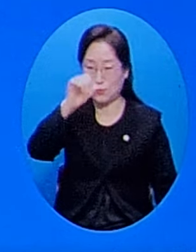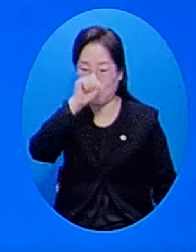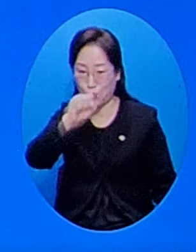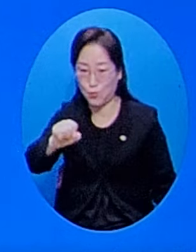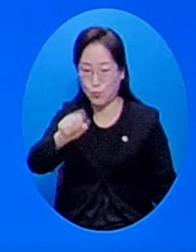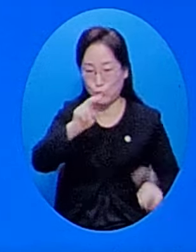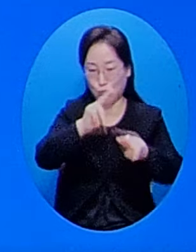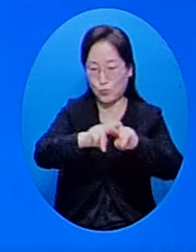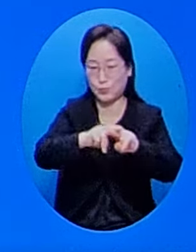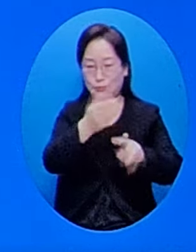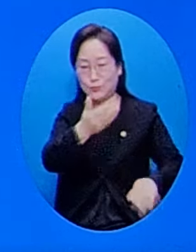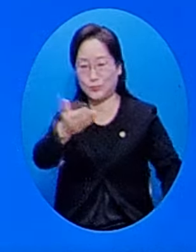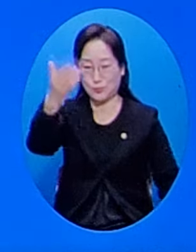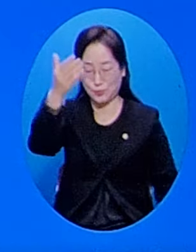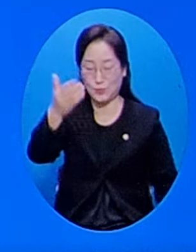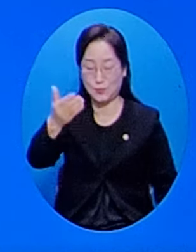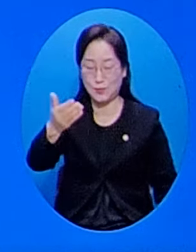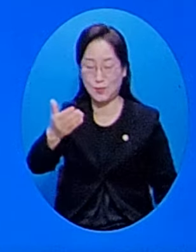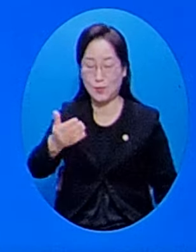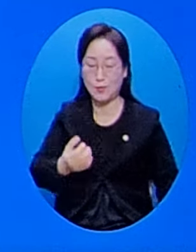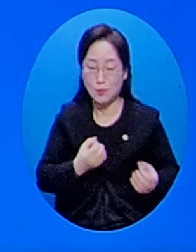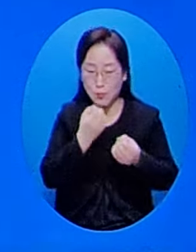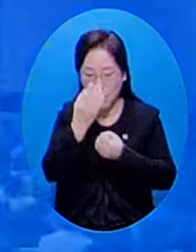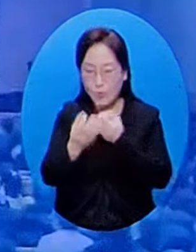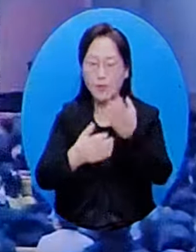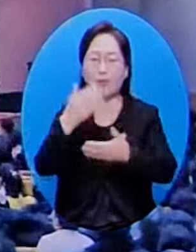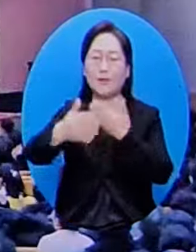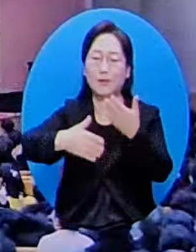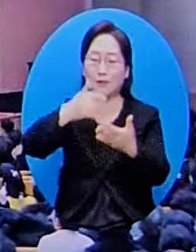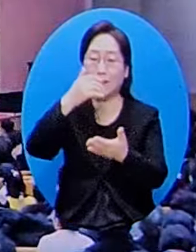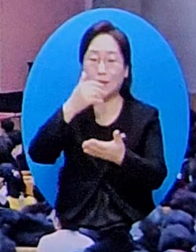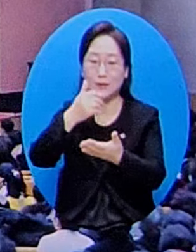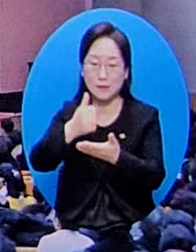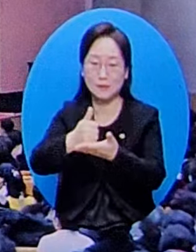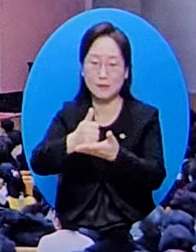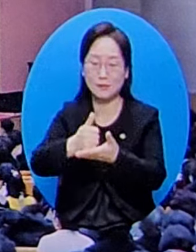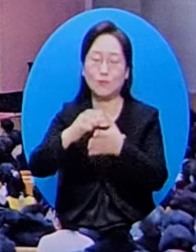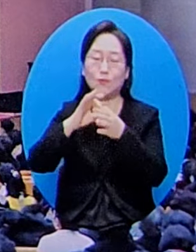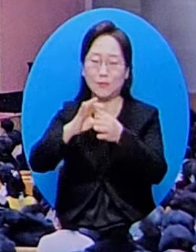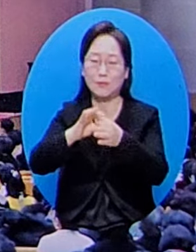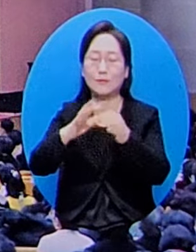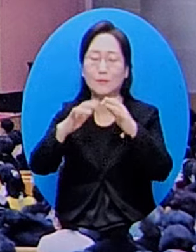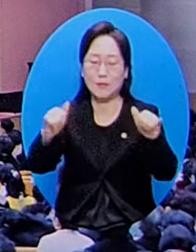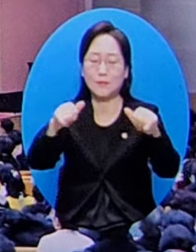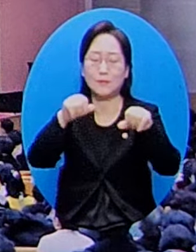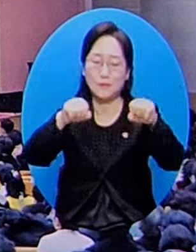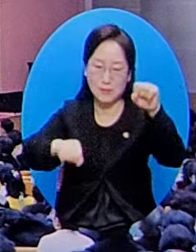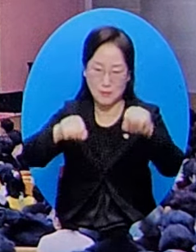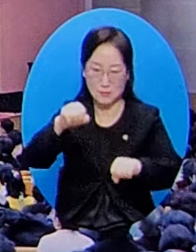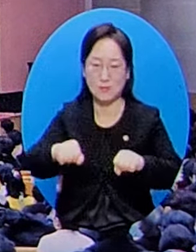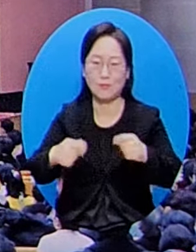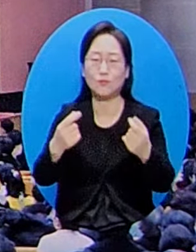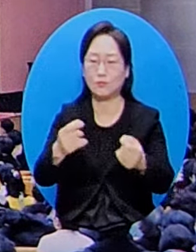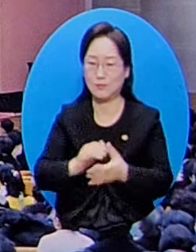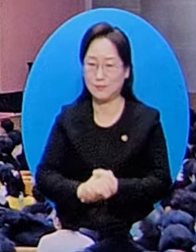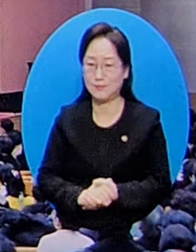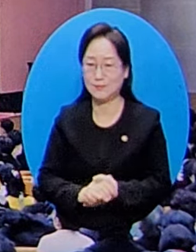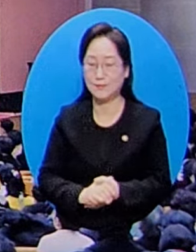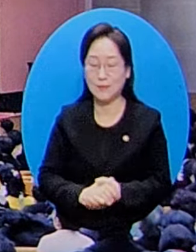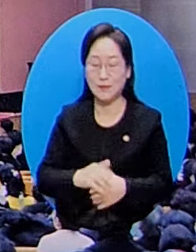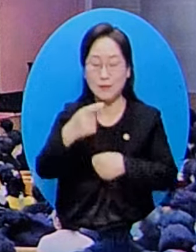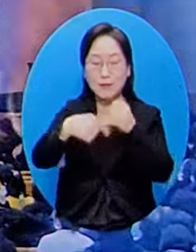가게 됐습니다. 이것이 하나님의 종들의 자세입니다. 우리가 하늘을